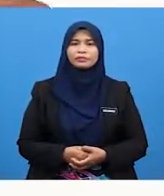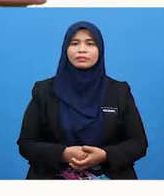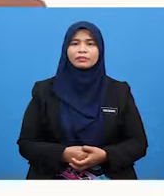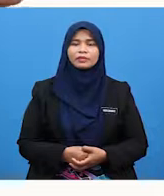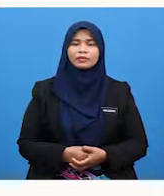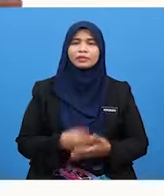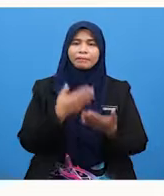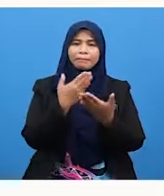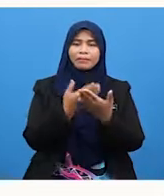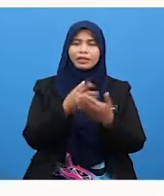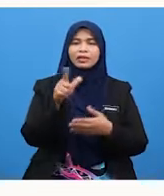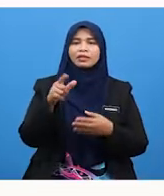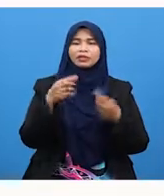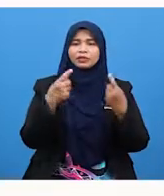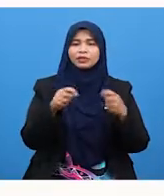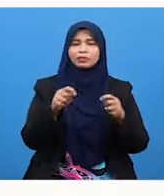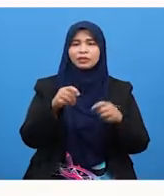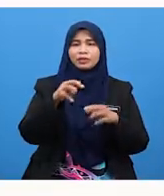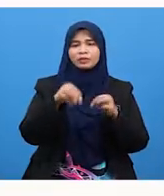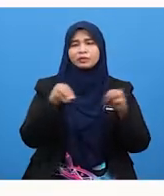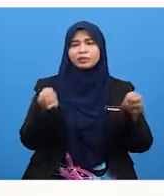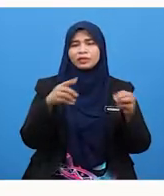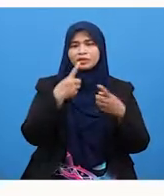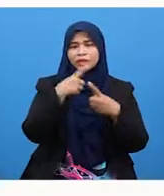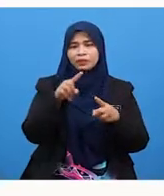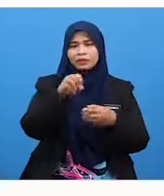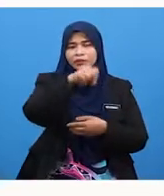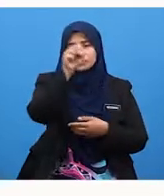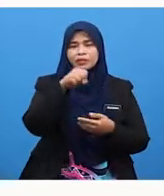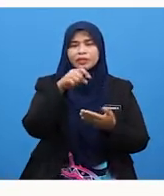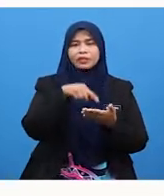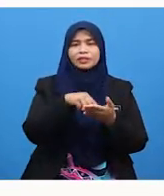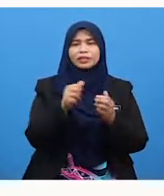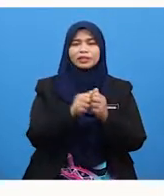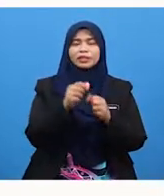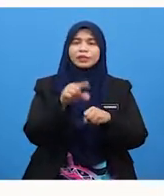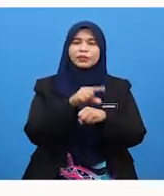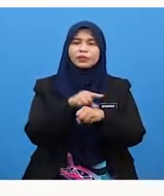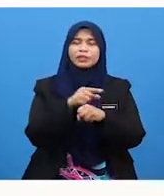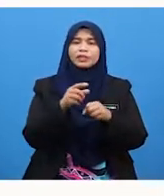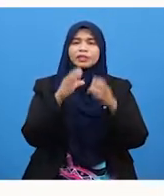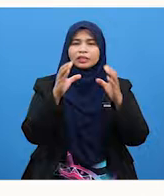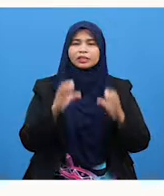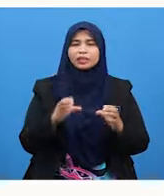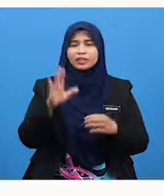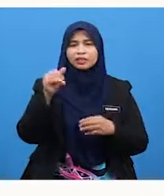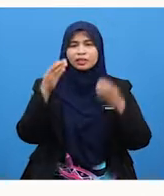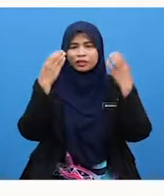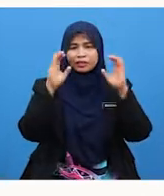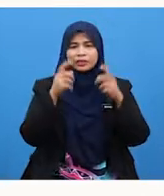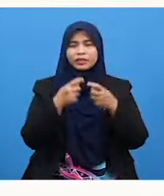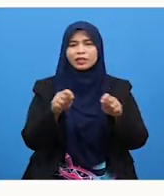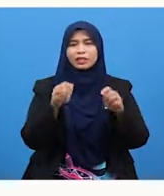Baiklah, cuba murid-murid jawab soalan berikut dengan menggunakan kaedah yang cikgu